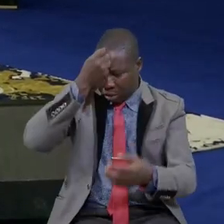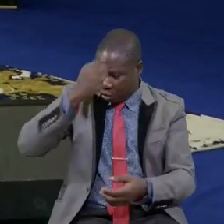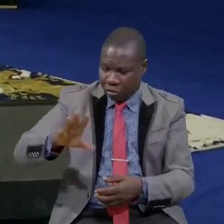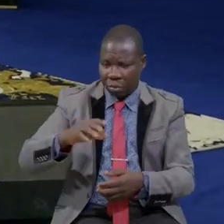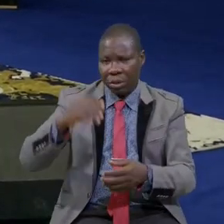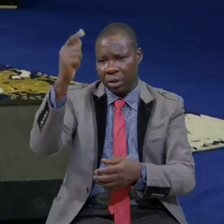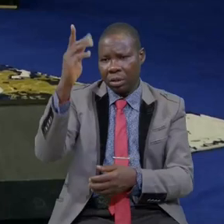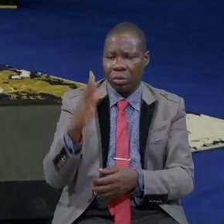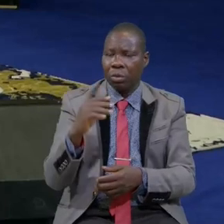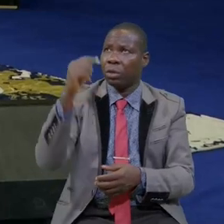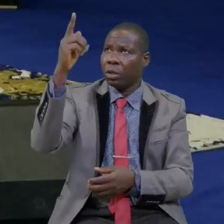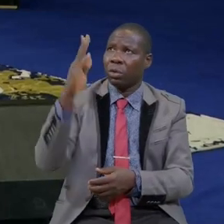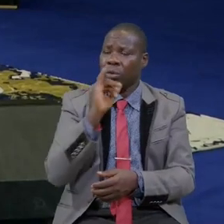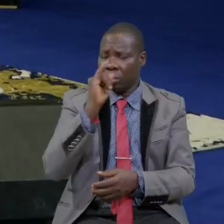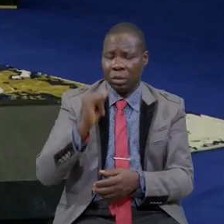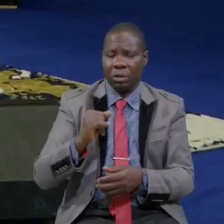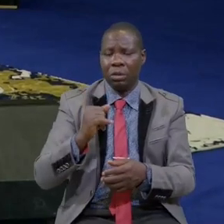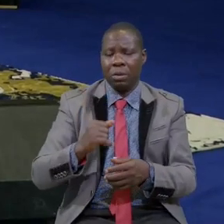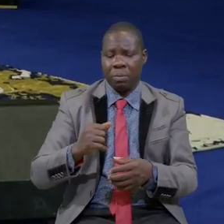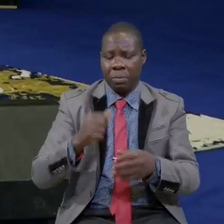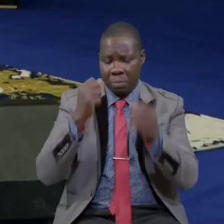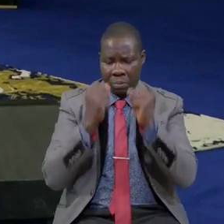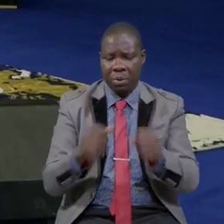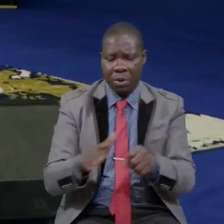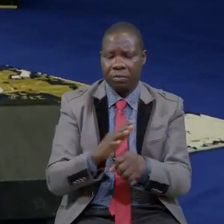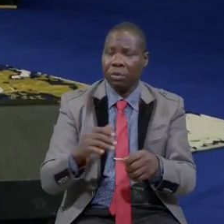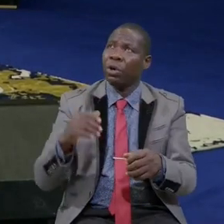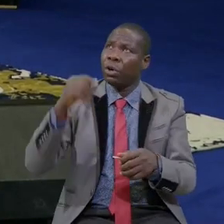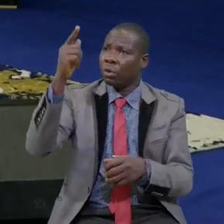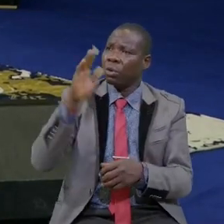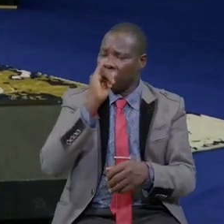qui te poussait à désobéir à Dieu. Dieu est suprême.